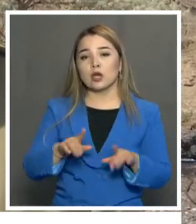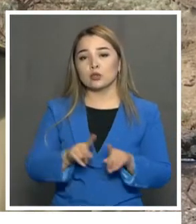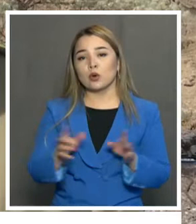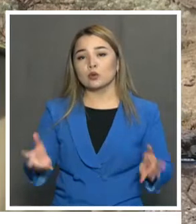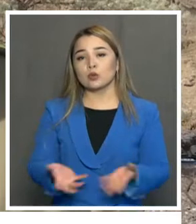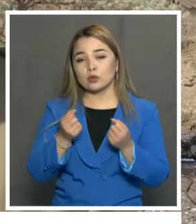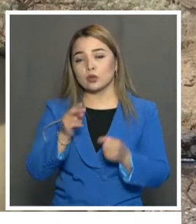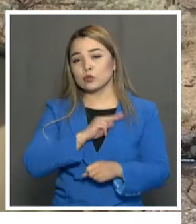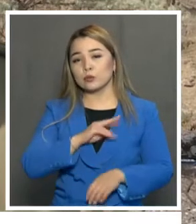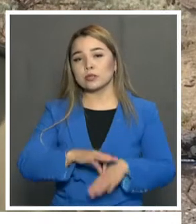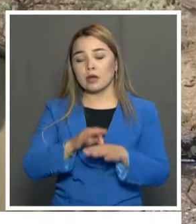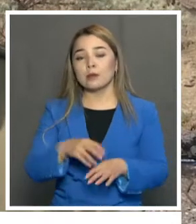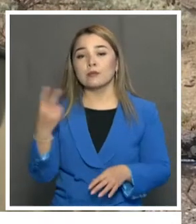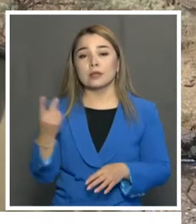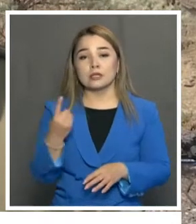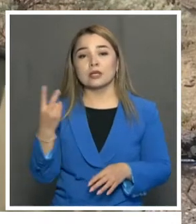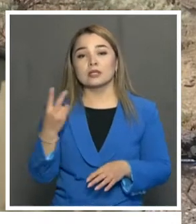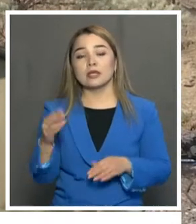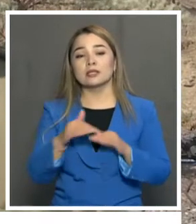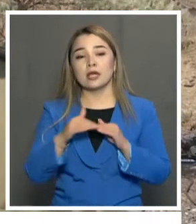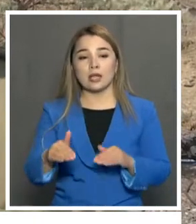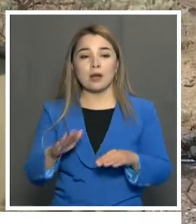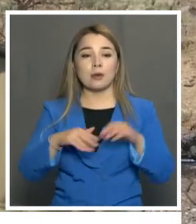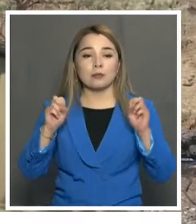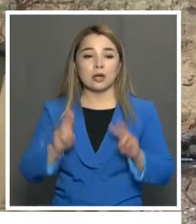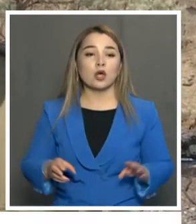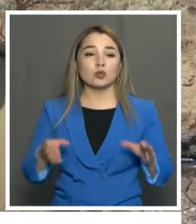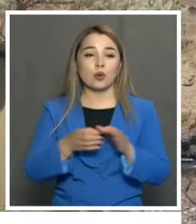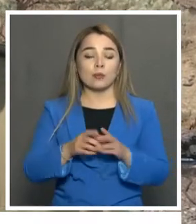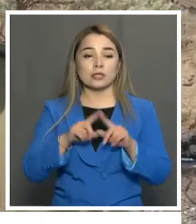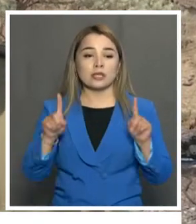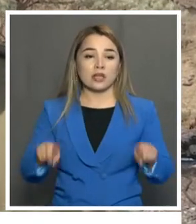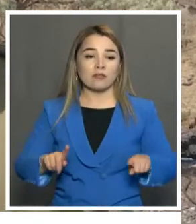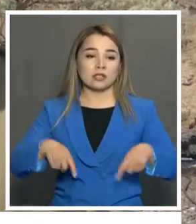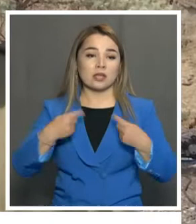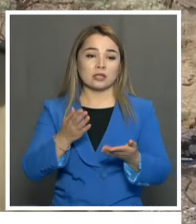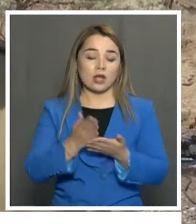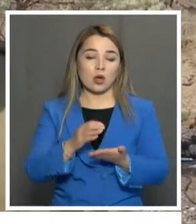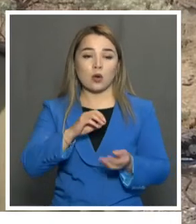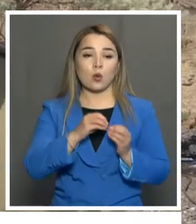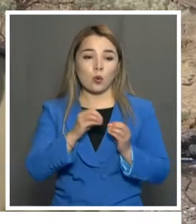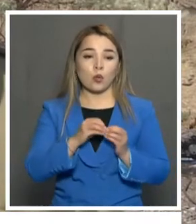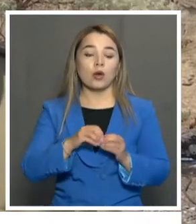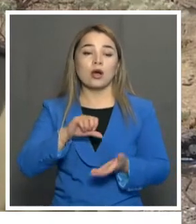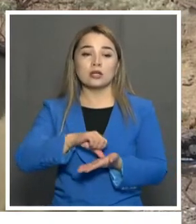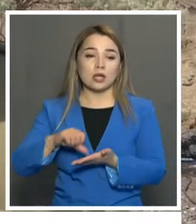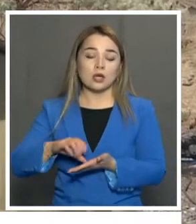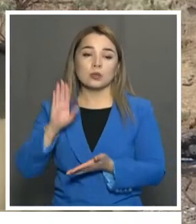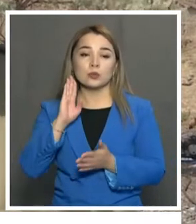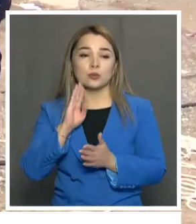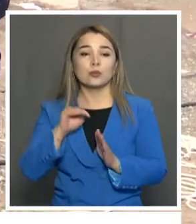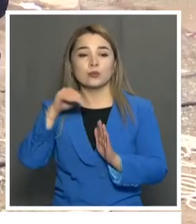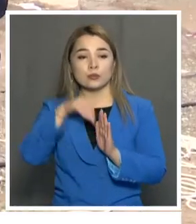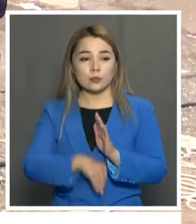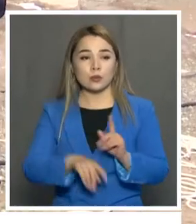құтқарушыға біліктілігі бірінші, екінші деңгейлі мамандар тобына өткені жөнінде сертификаттар табысталды. Одан бөлек 10 қатысушыға кәсіби сүңгуір нұсқаушы деген куәлік